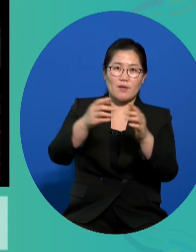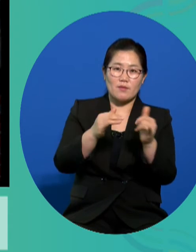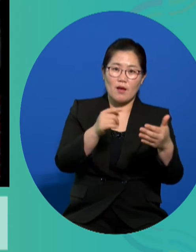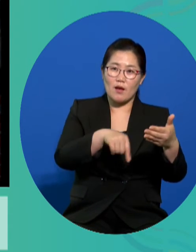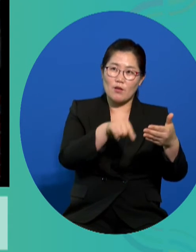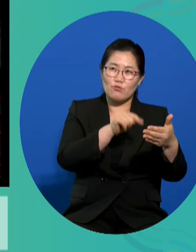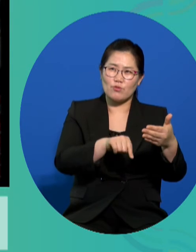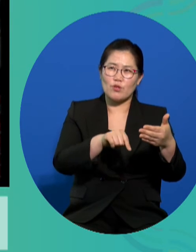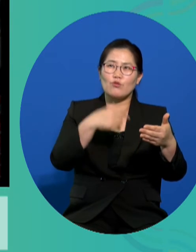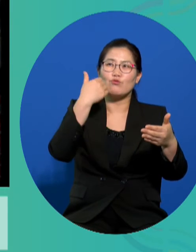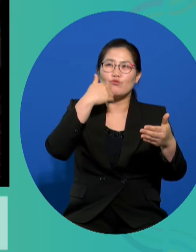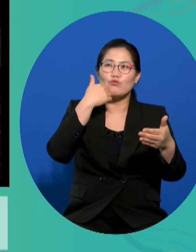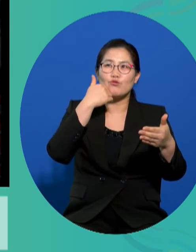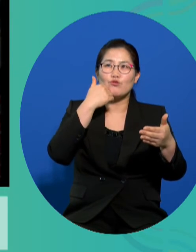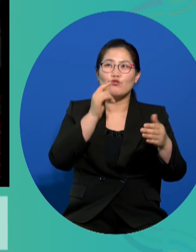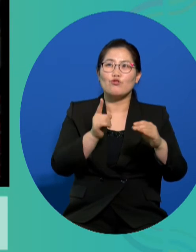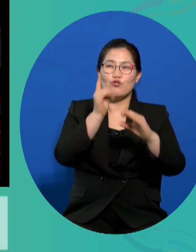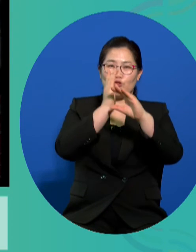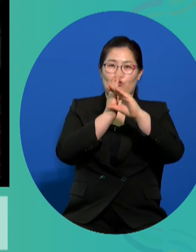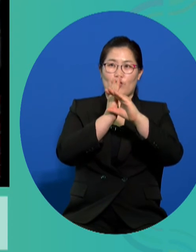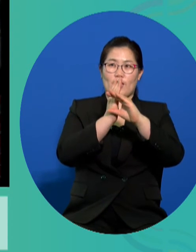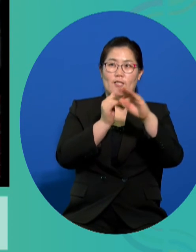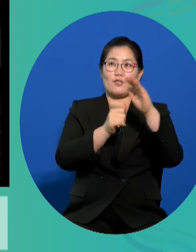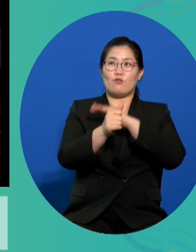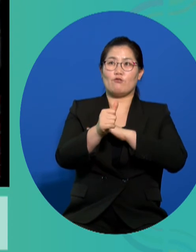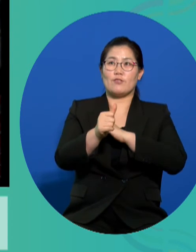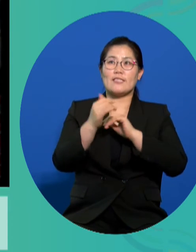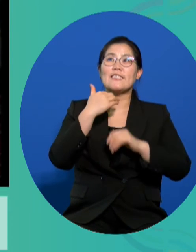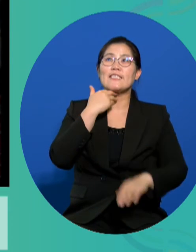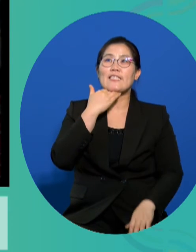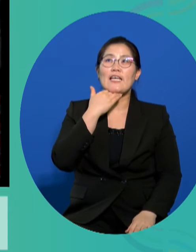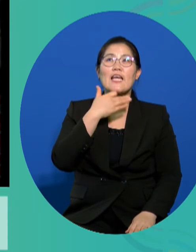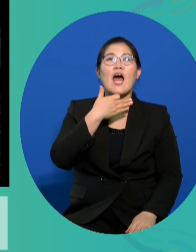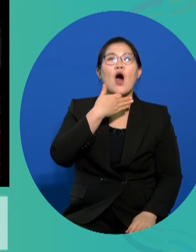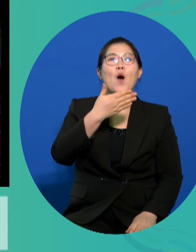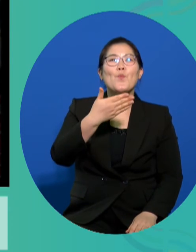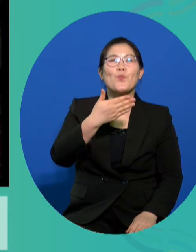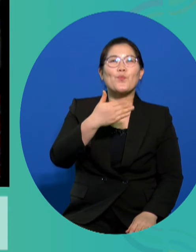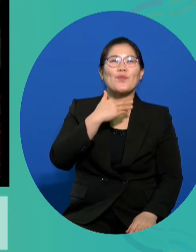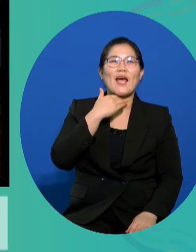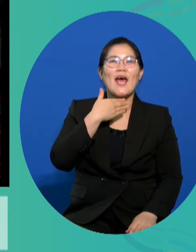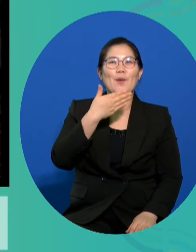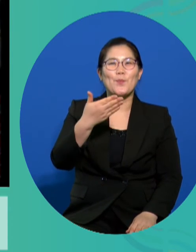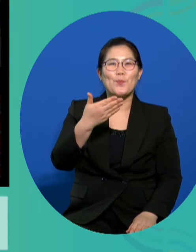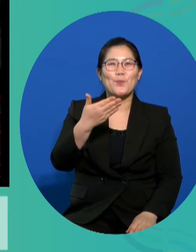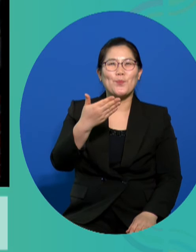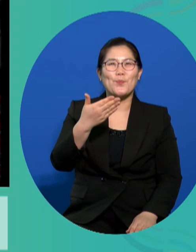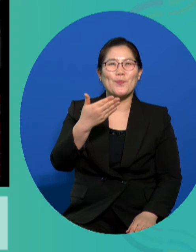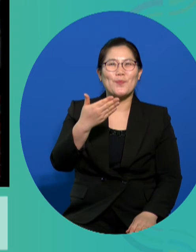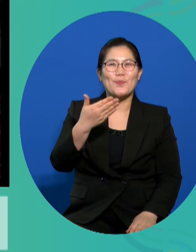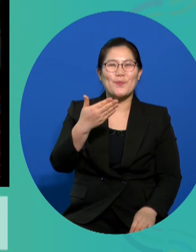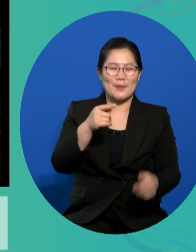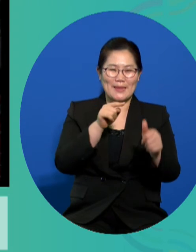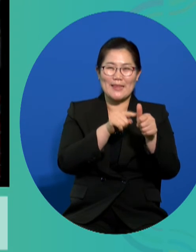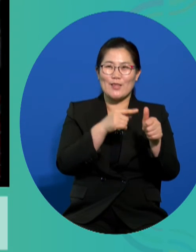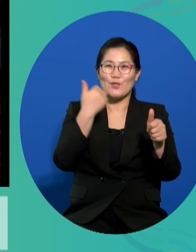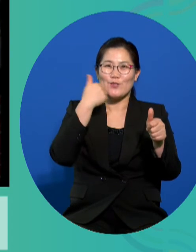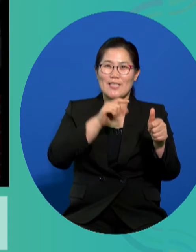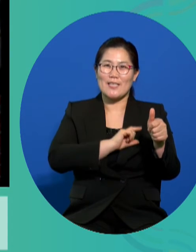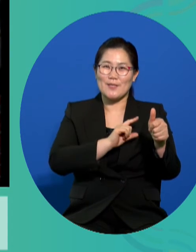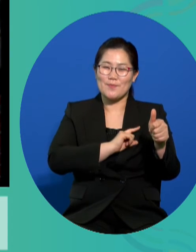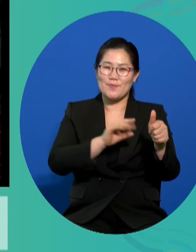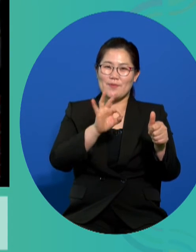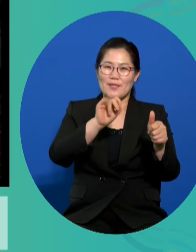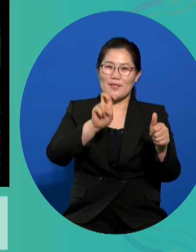저 위에 이제 가운데 있는 선수가 9살짜리 그 제 기억에는 김동영 학생이거든요. 지금이 4년 지났으니까 13살